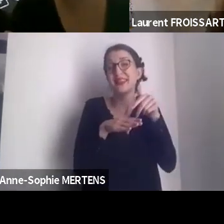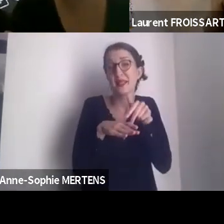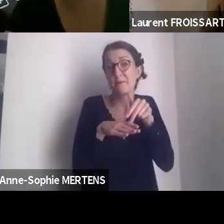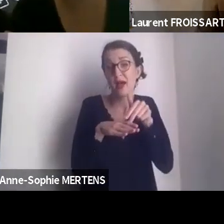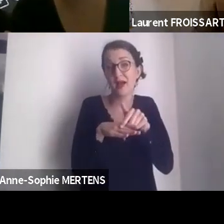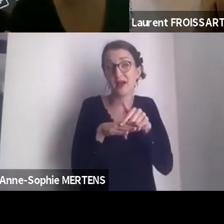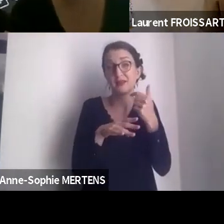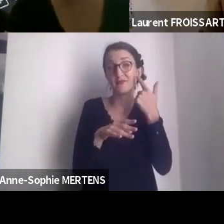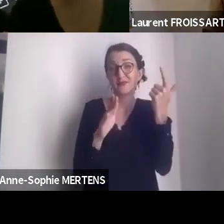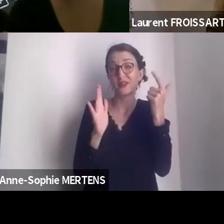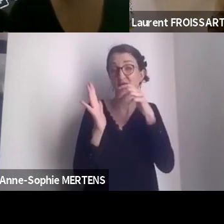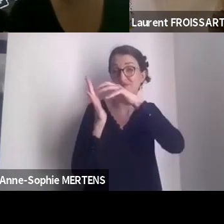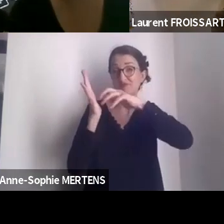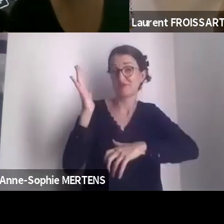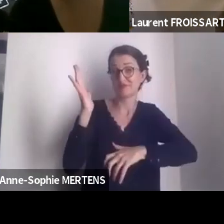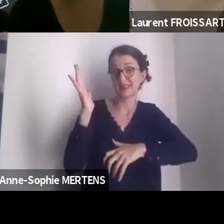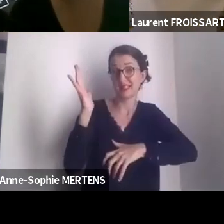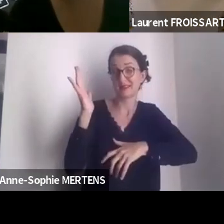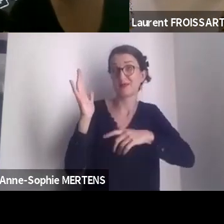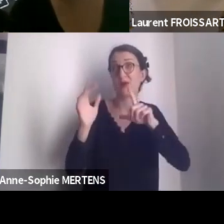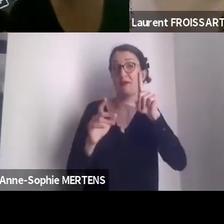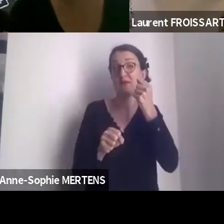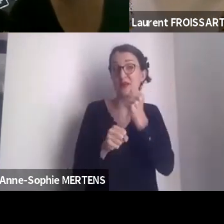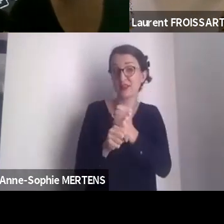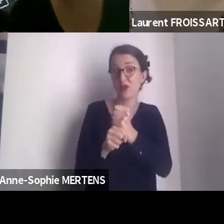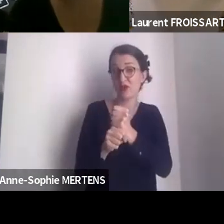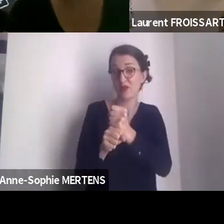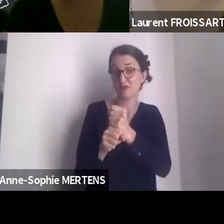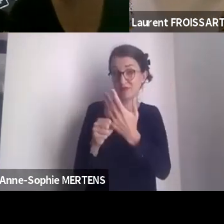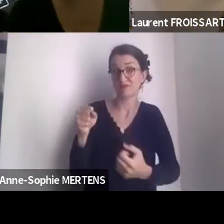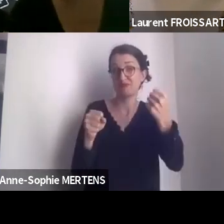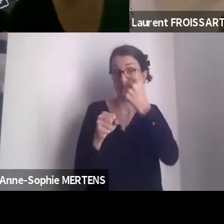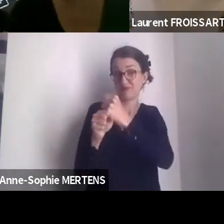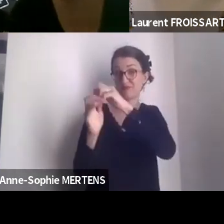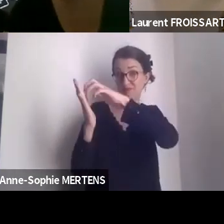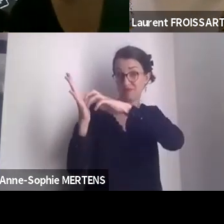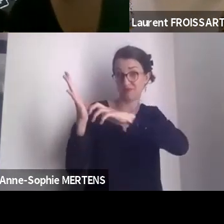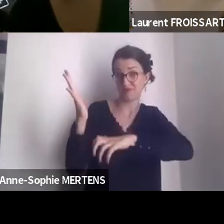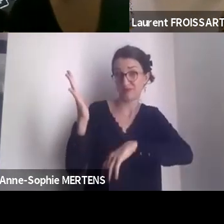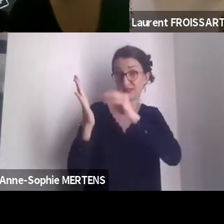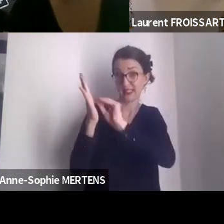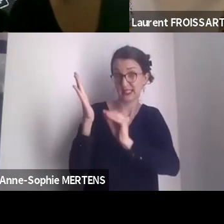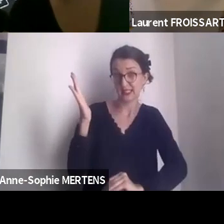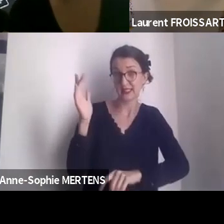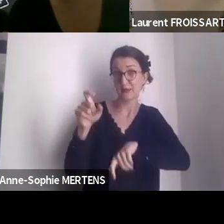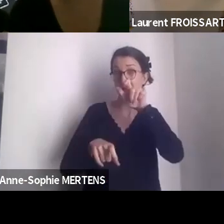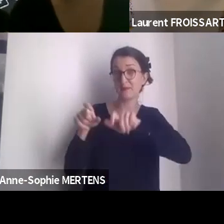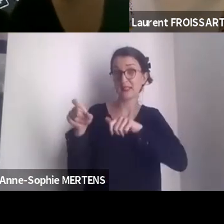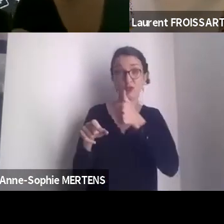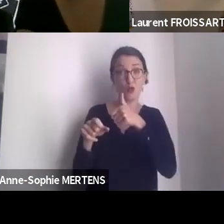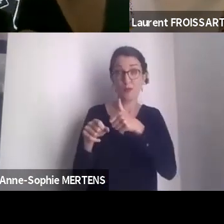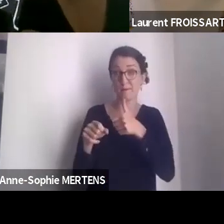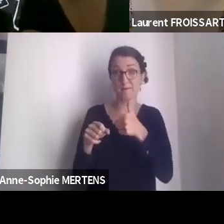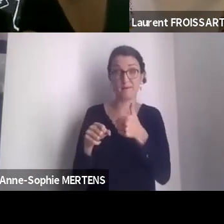une vingtaine d'années par des gens qui faisaient du développement logiciel et qui trouvaient que les méthodes qu'on appliquait à l'époque étaient quand même pas tout à fait